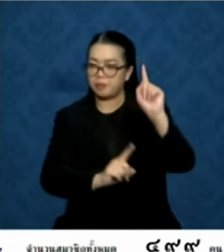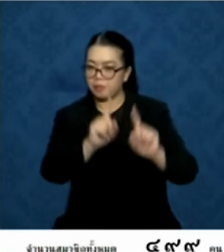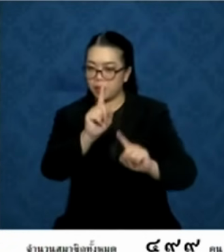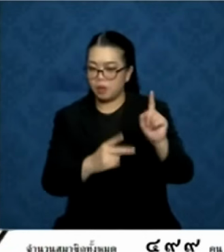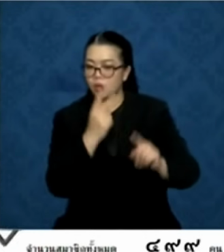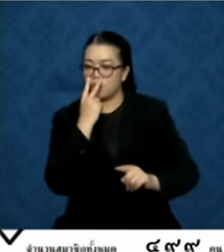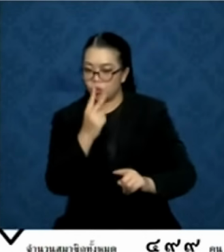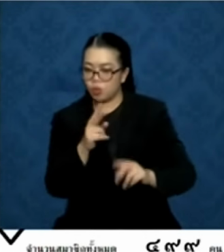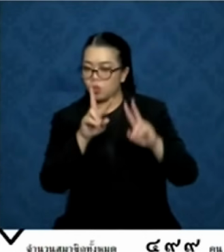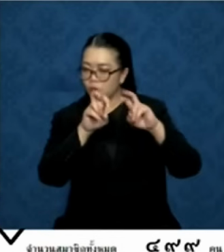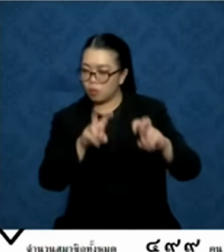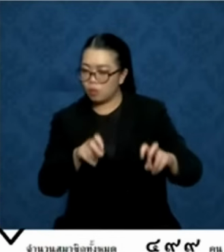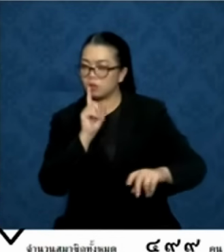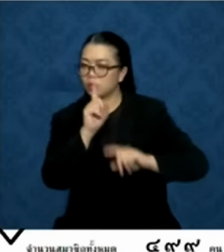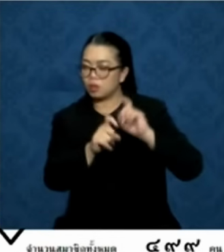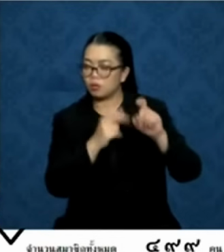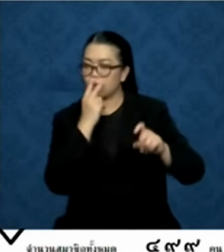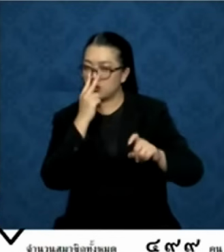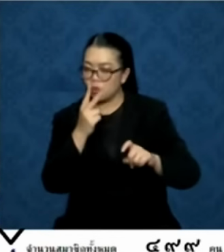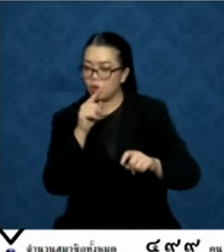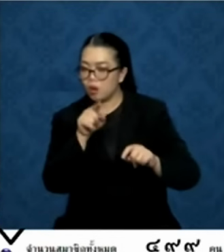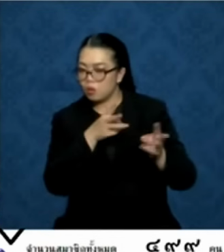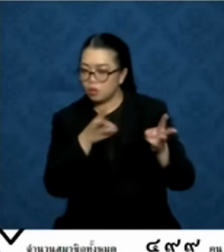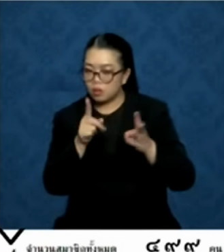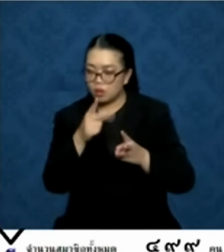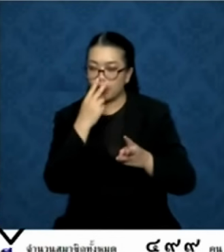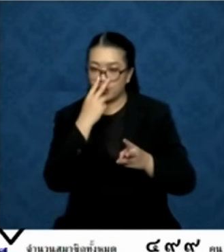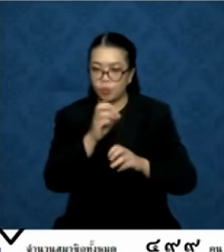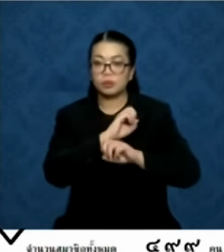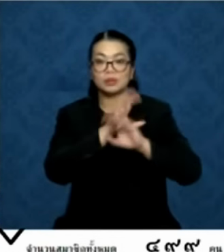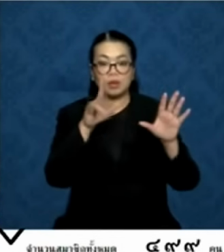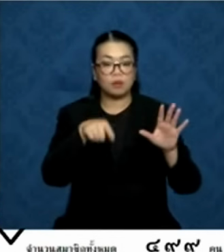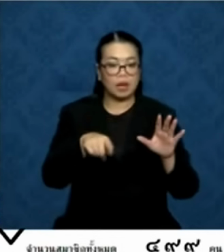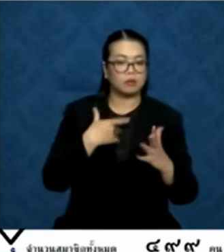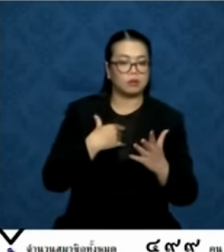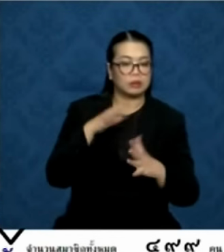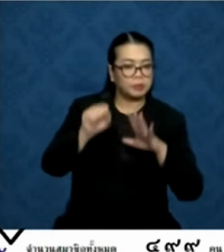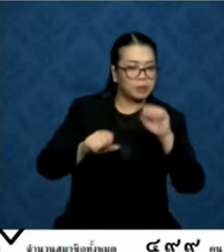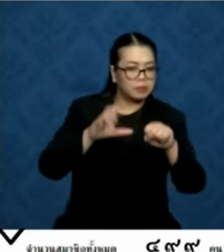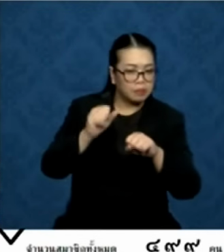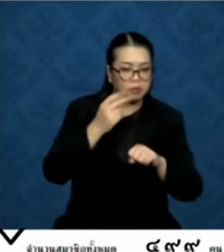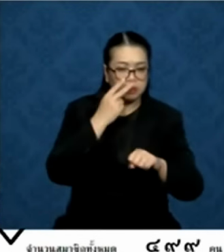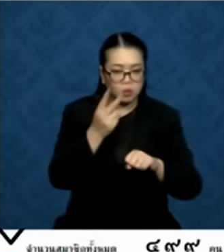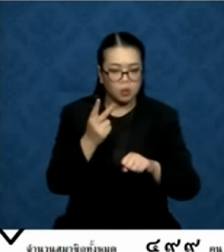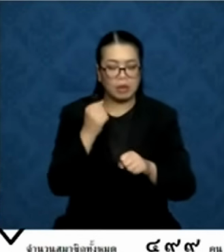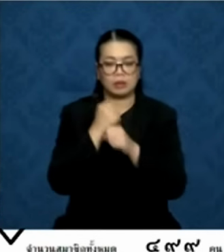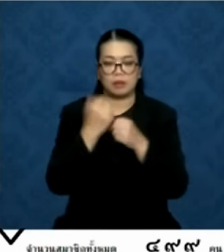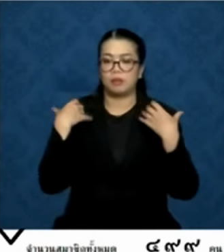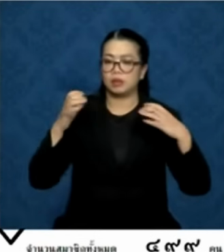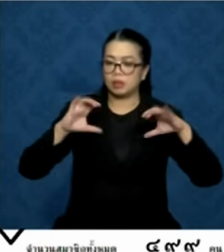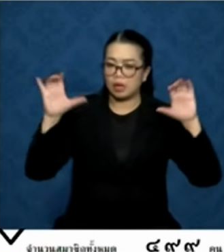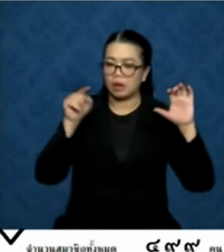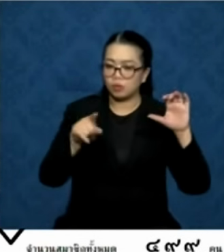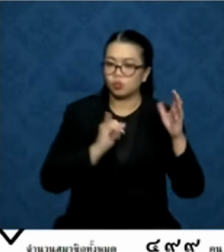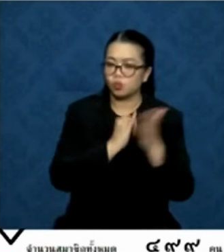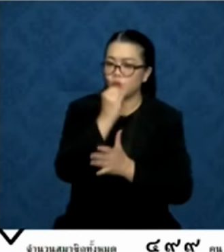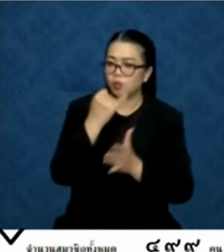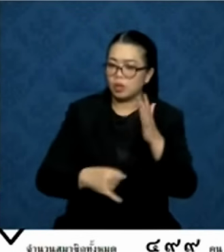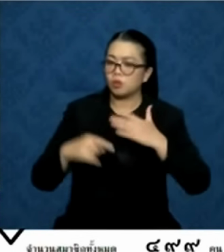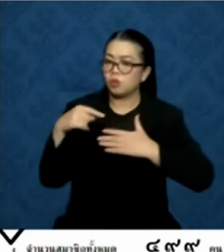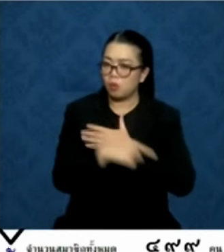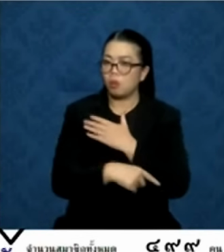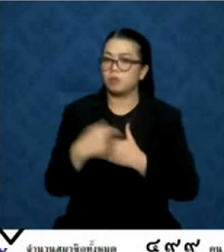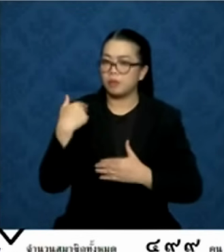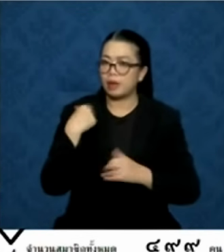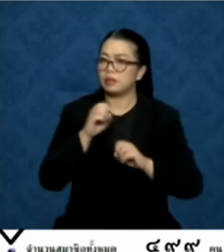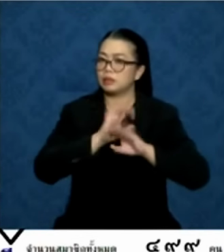ามการทุจริตและประพฤติมิชอบเพื่อให้สังคมไทยมีภาพลักษณ์ของความซื่อสัตย์สุจริตที่ดีขึ้นมีความโปร่ง